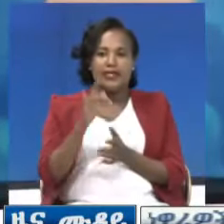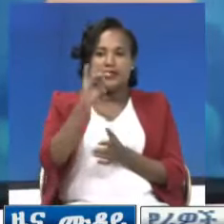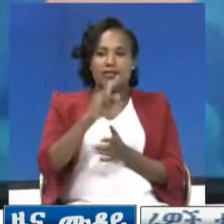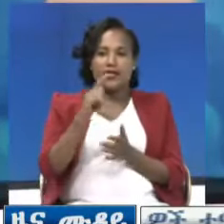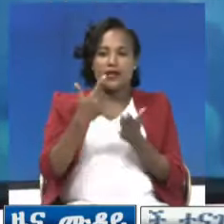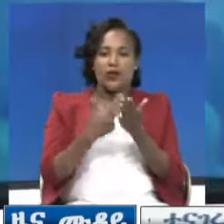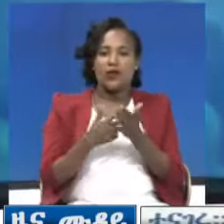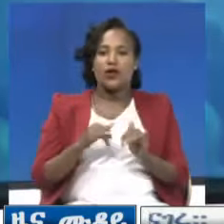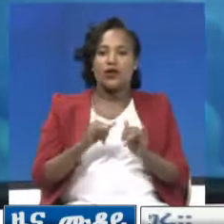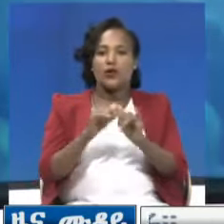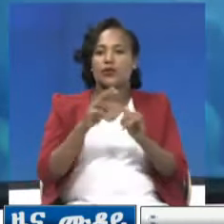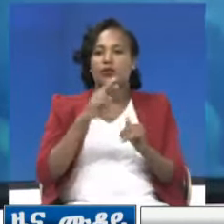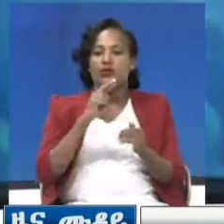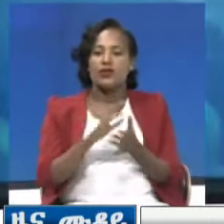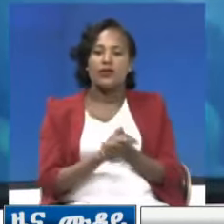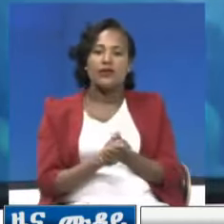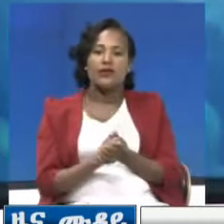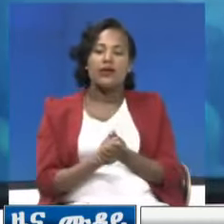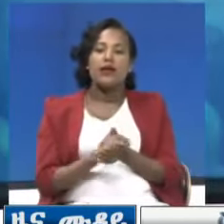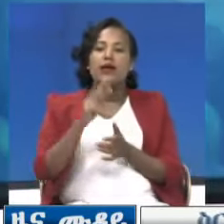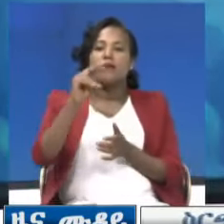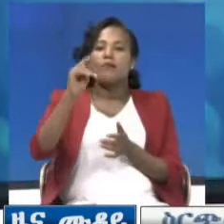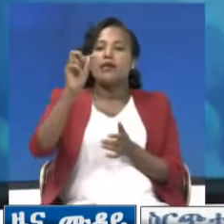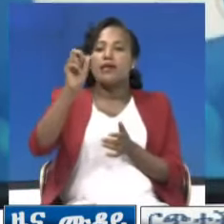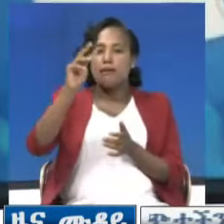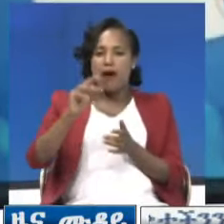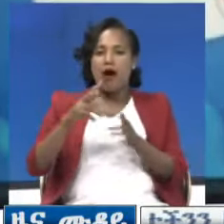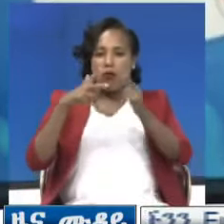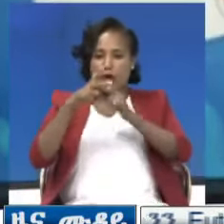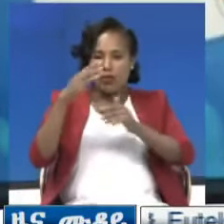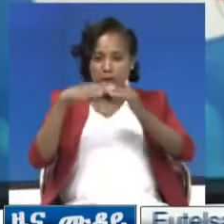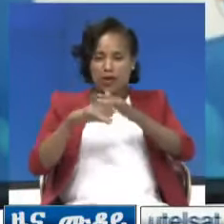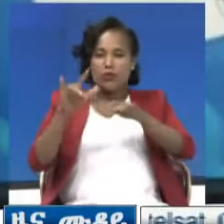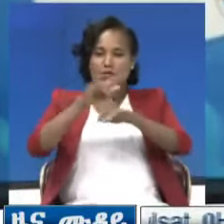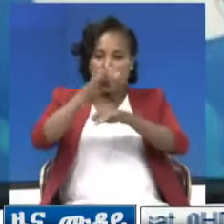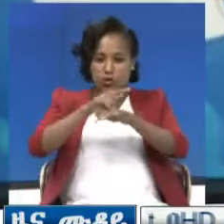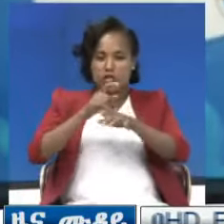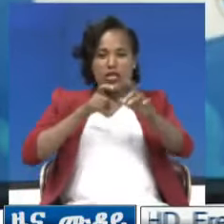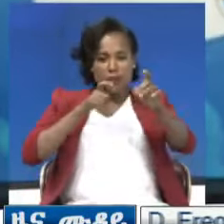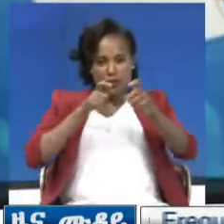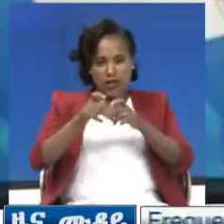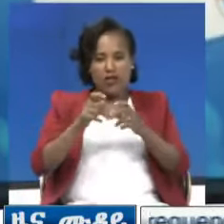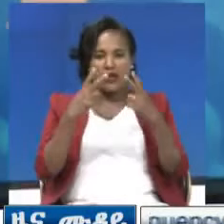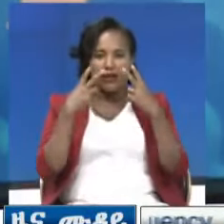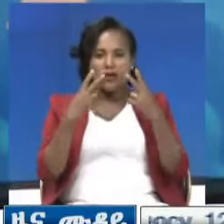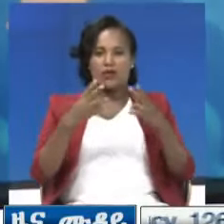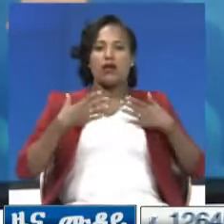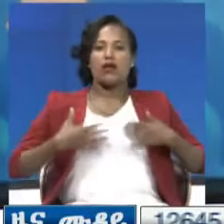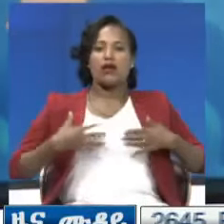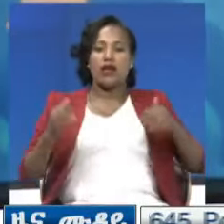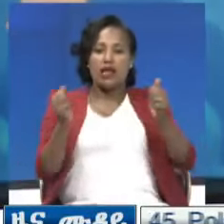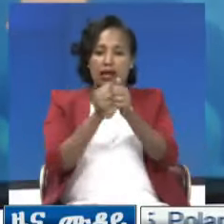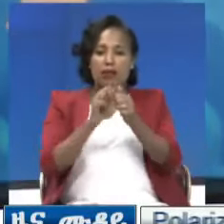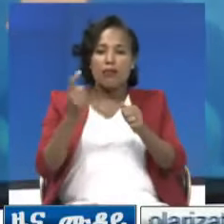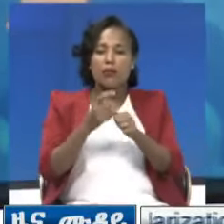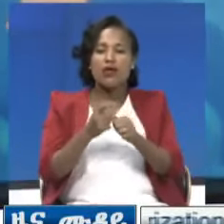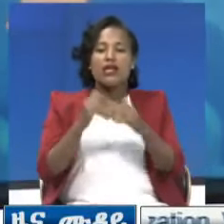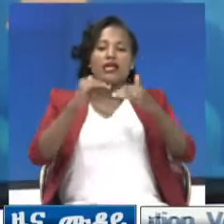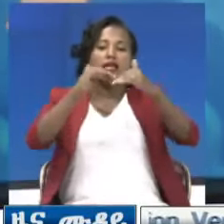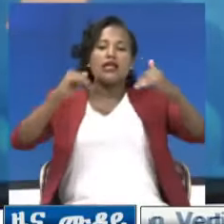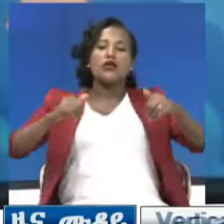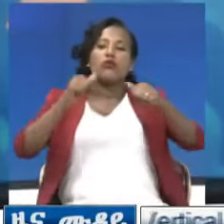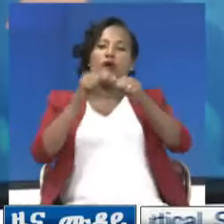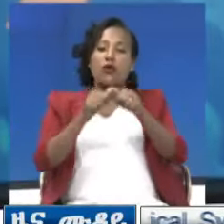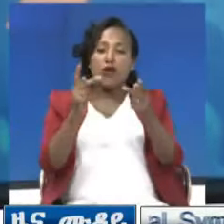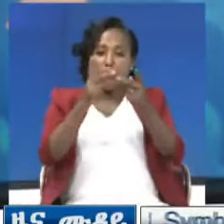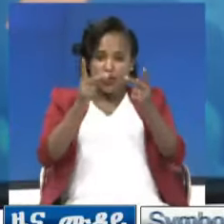ዜናዎቻችን አሁንም እንደቀጠሉ ናቸው። በመተማ በኩል አቋርጦ የሚገቡ ዜጎችን ለመቆጣጠር ከሚመለከታቸው አካላት ጋር በመሆን የለይቶ